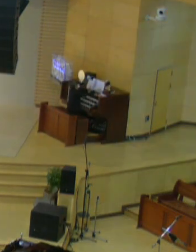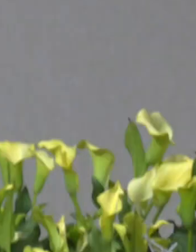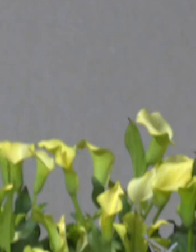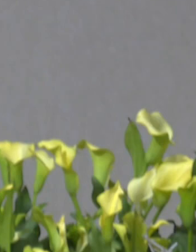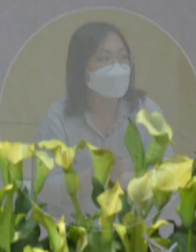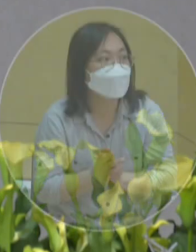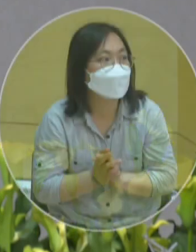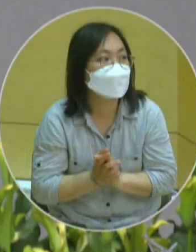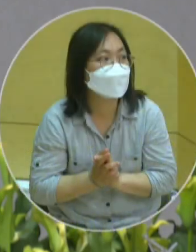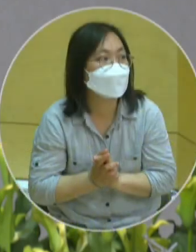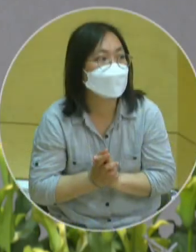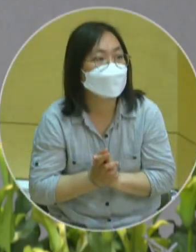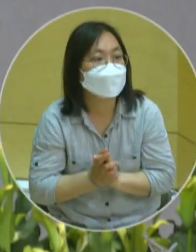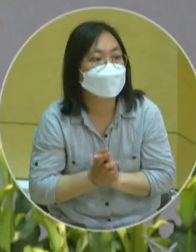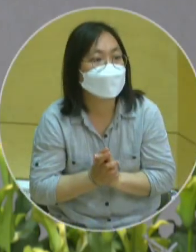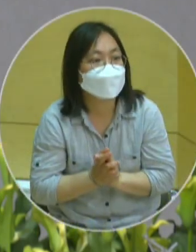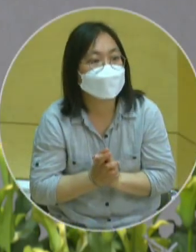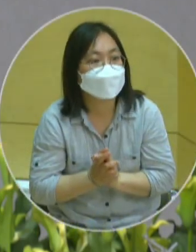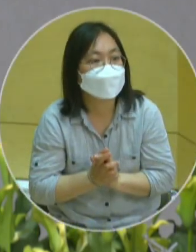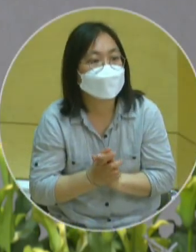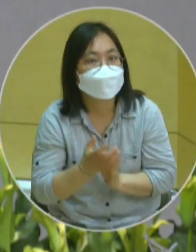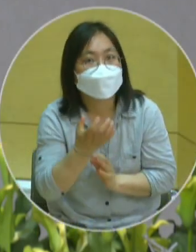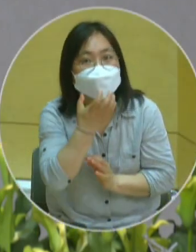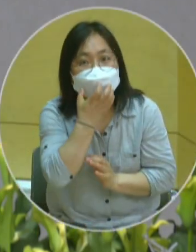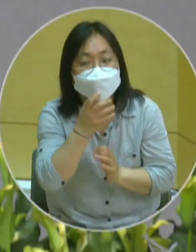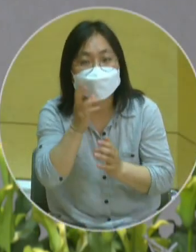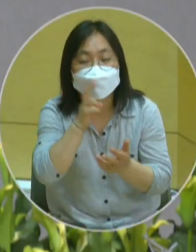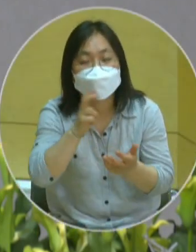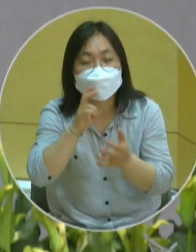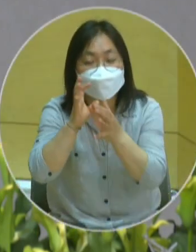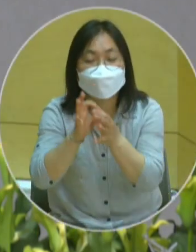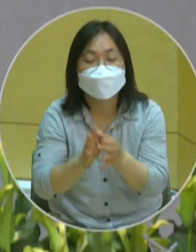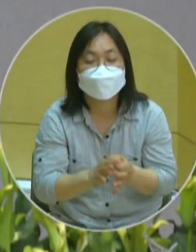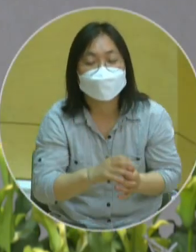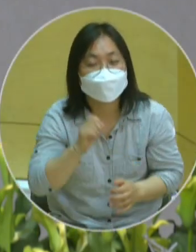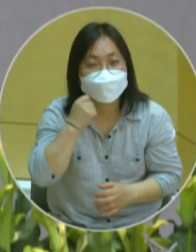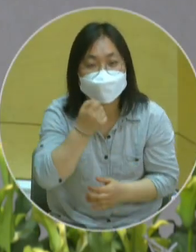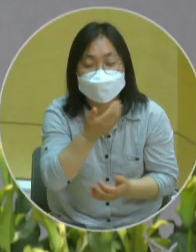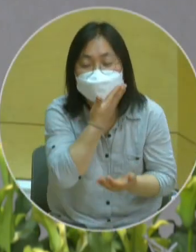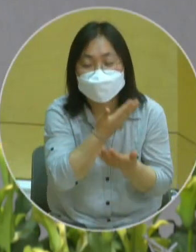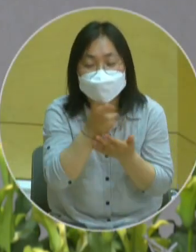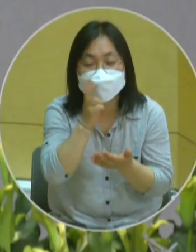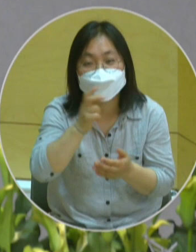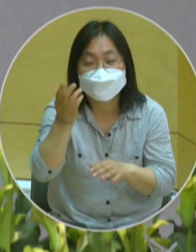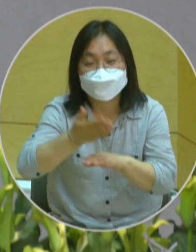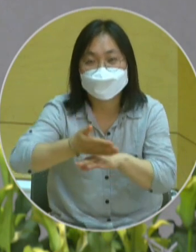맞습니다. 예, 마스크 하면서 찬양하기가 쉽지 않은데 귀한 찬양 감사드립니다.